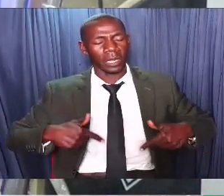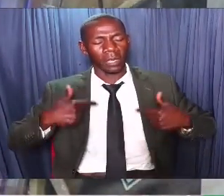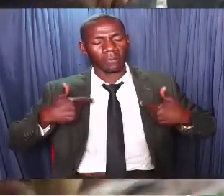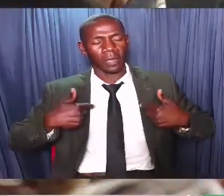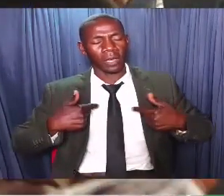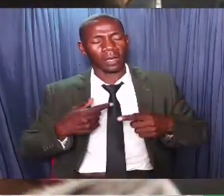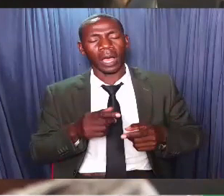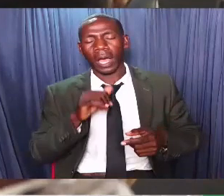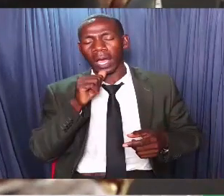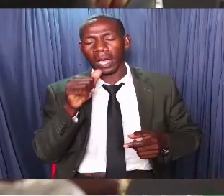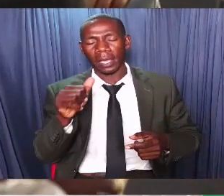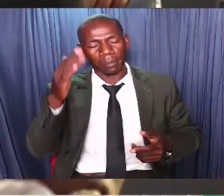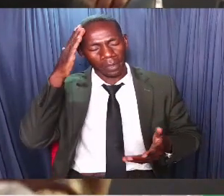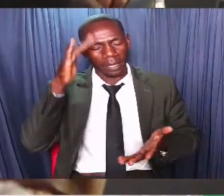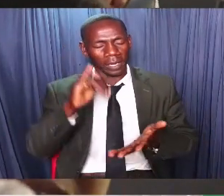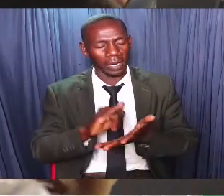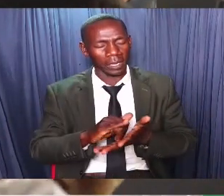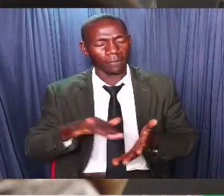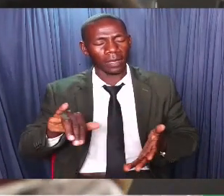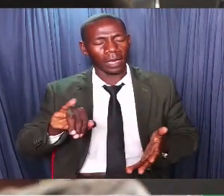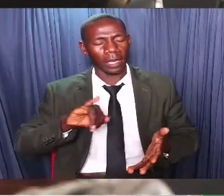Kwa kuone wewe kwa mashamba yao.